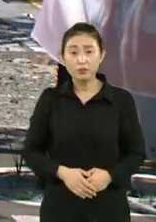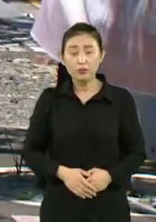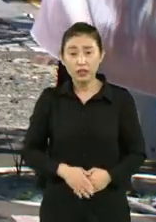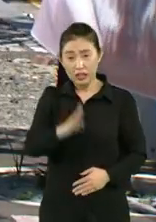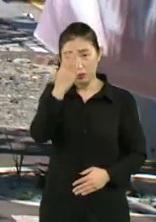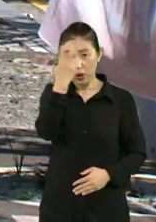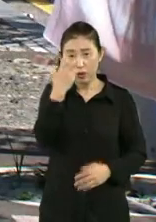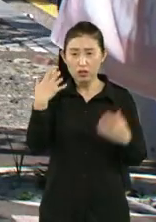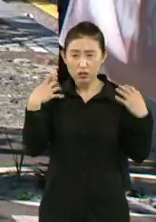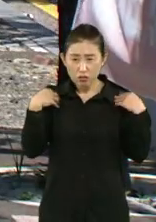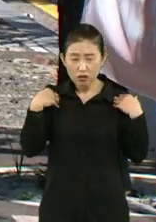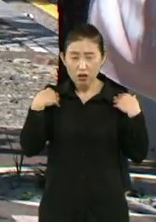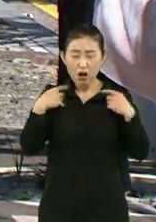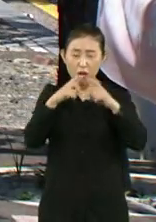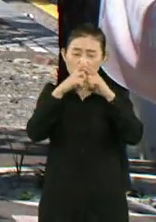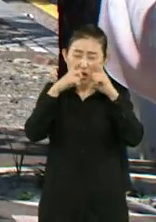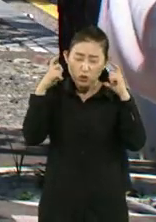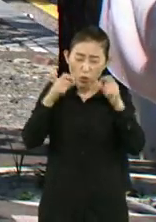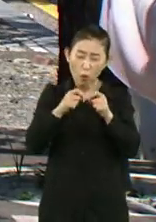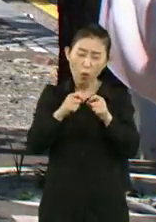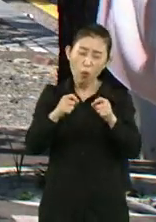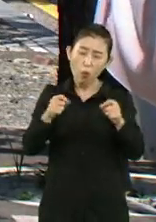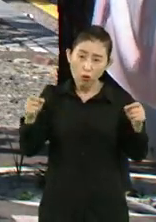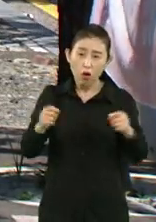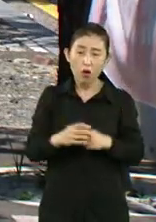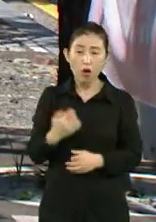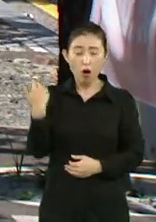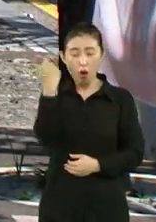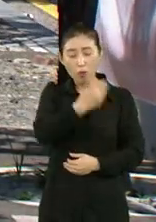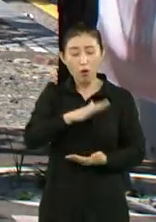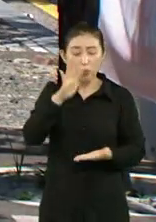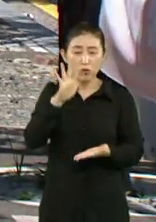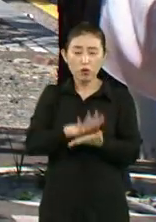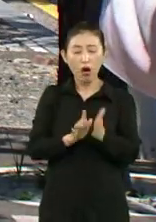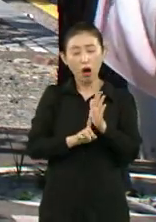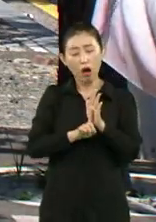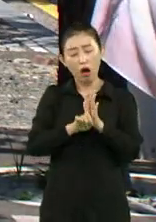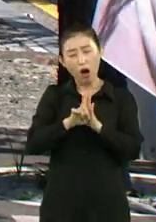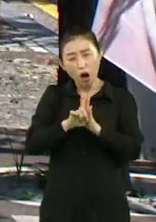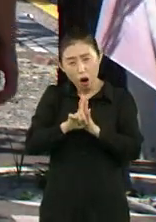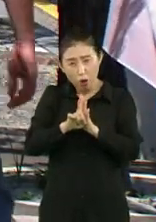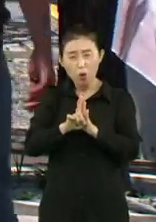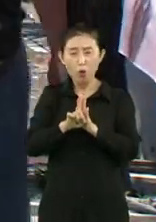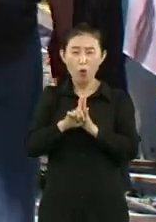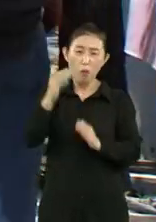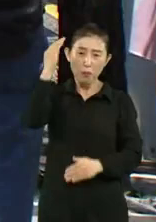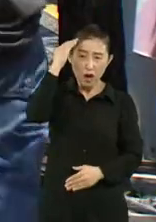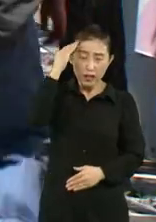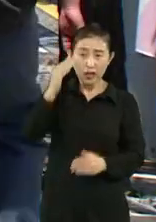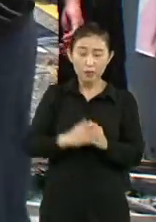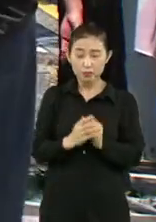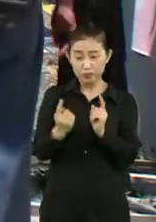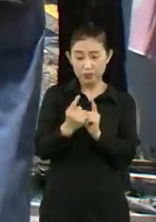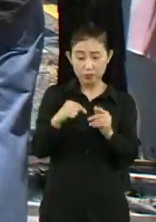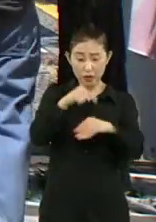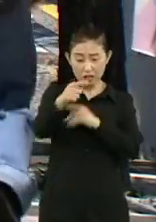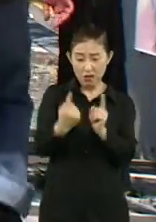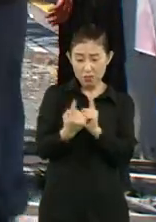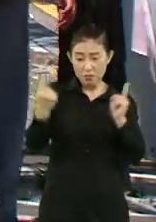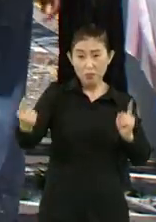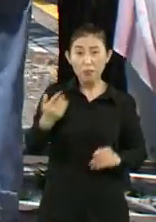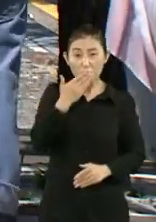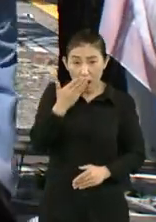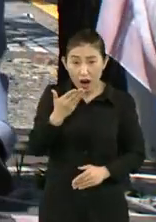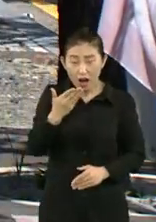질병관리청은 장시간 마스크 착용이 체온 상승에 영향을 줄 수 있는 만큼 야외에서 2m 이상 거리 두기가 가능한